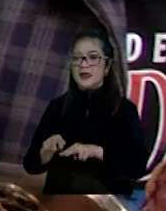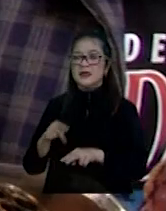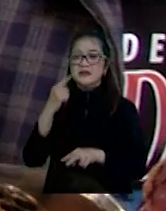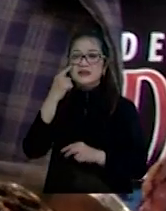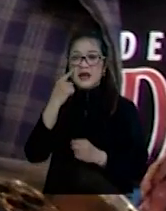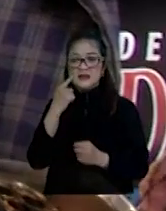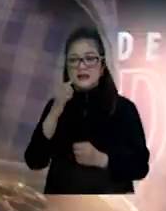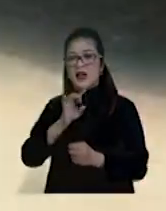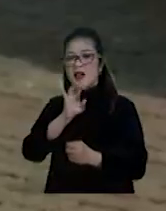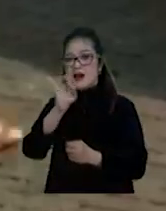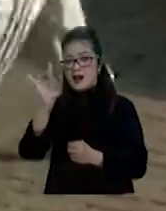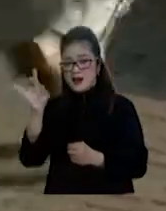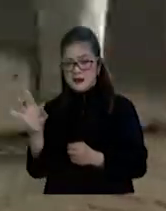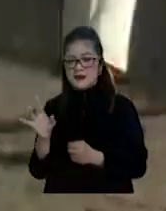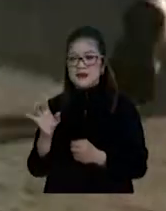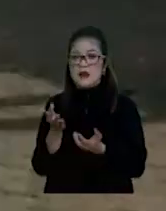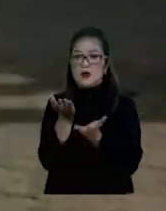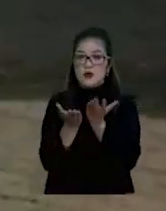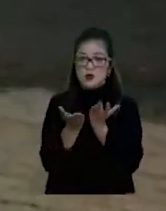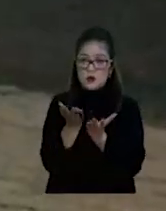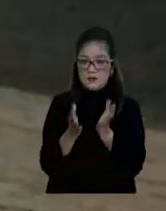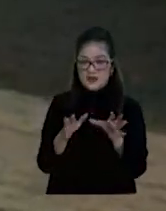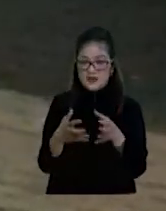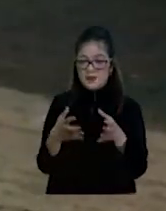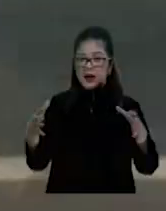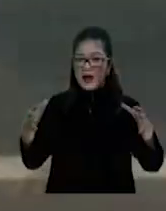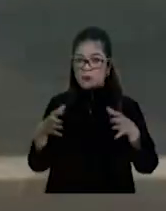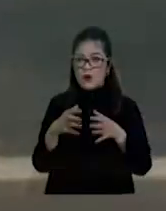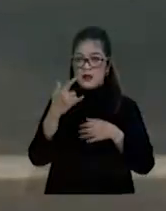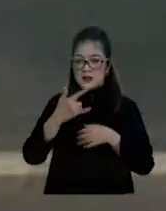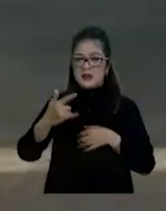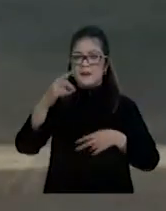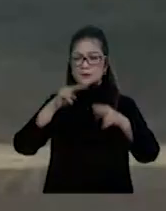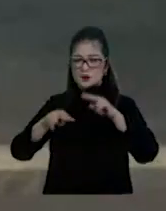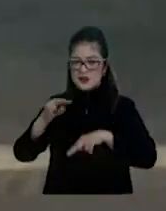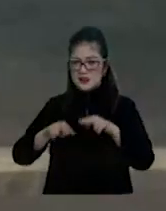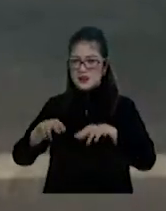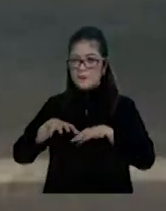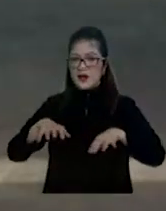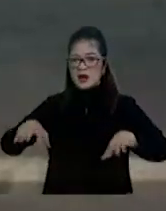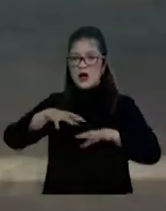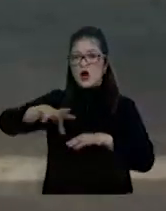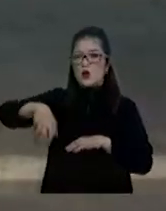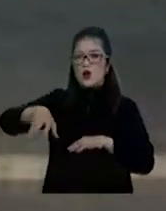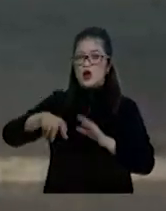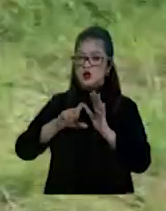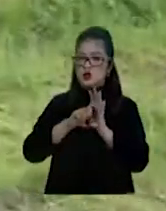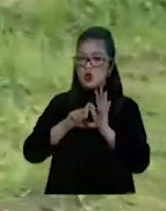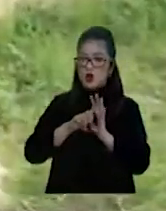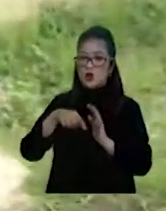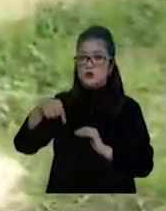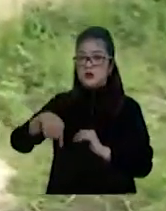peroleh yang cukup signifikan. Tim gabungan terus mendalami terkait dengan barang-barang keluarga tersebut seperti mobil yang sempat dijual sebelum kematian